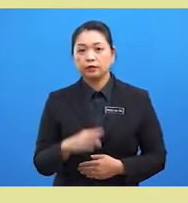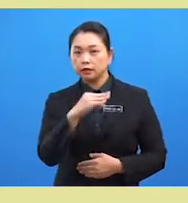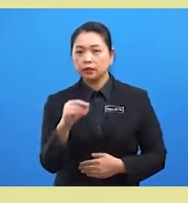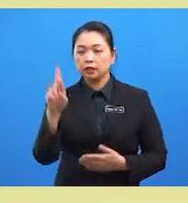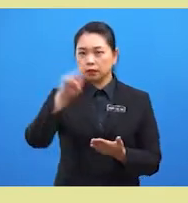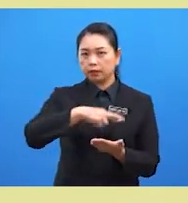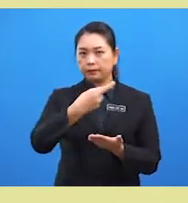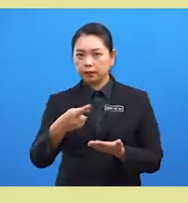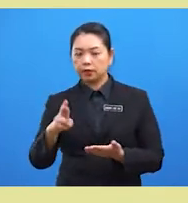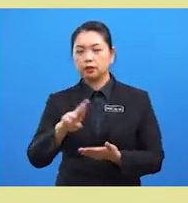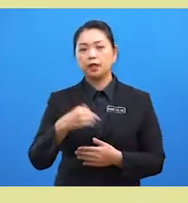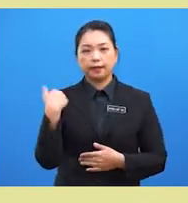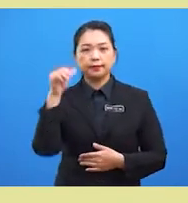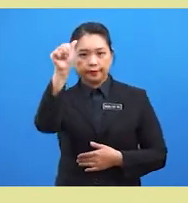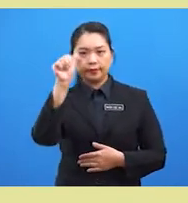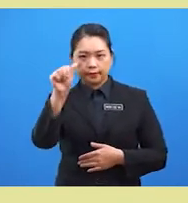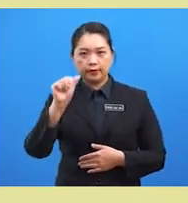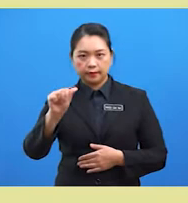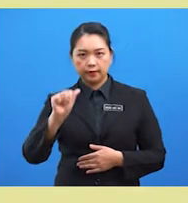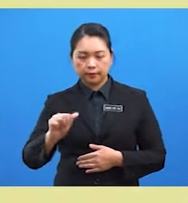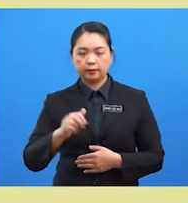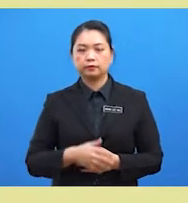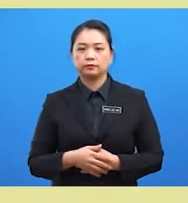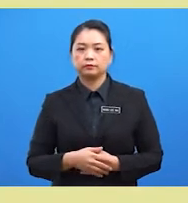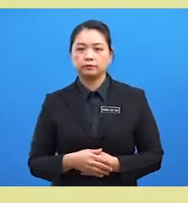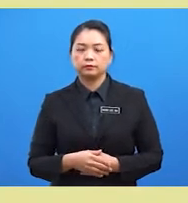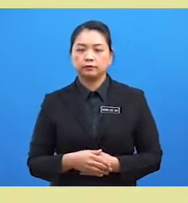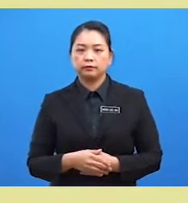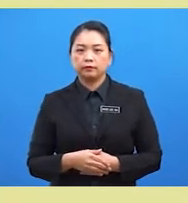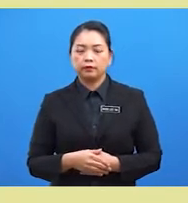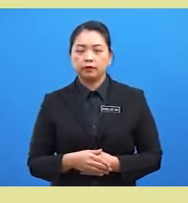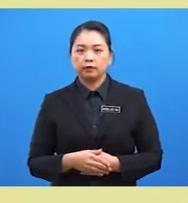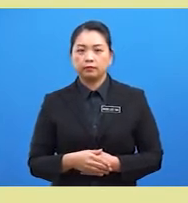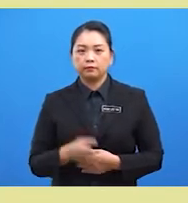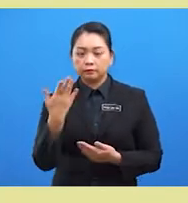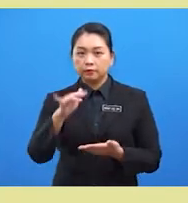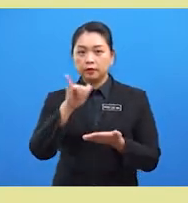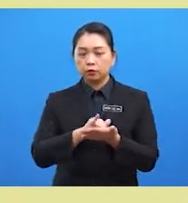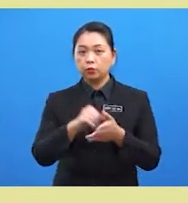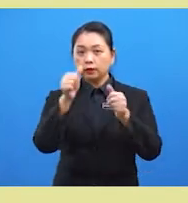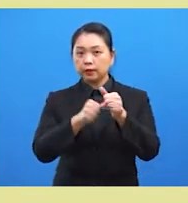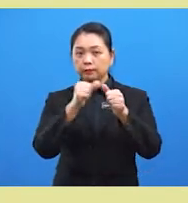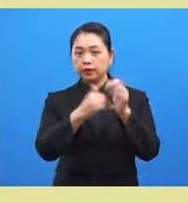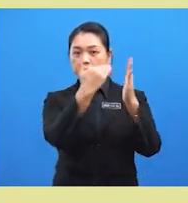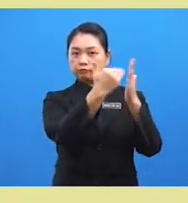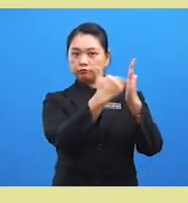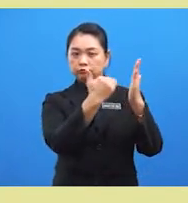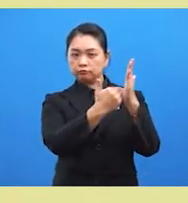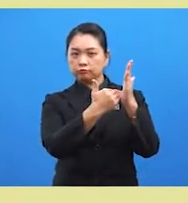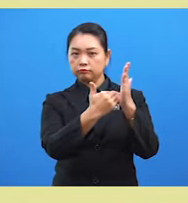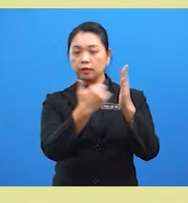rimanya A. Selain itu, pastikan setiap rangkap yang dicipta